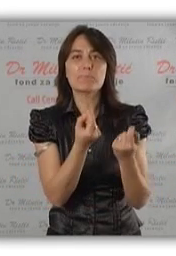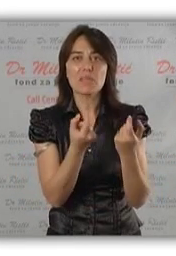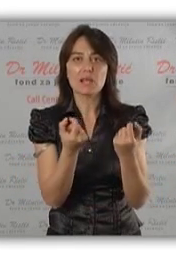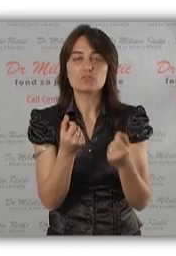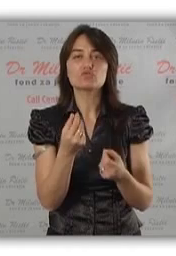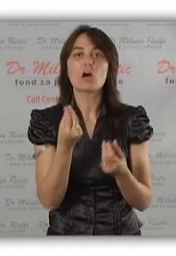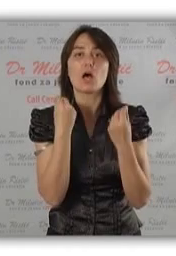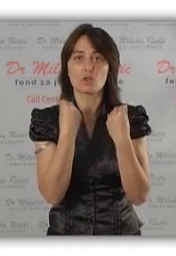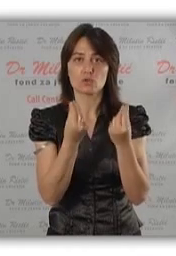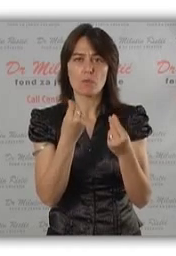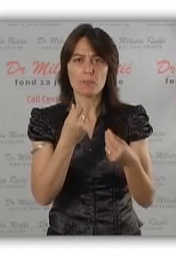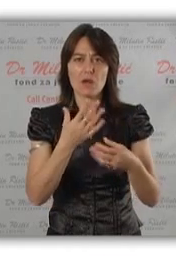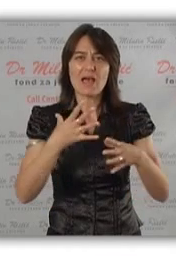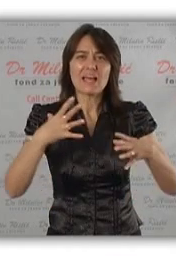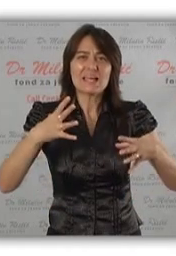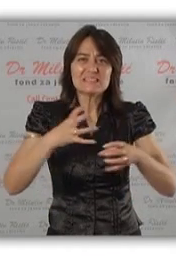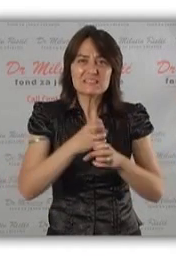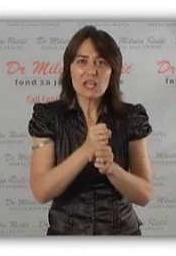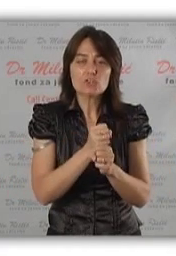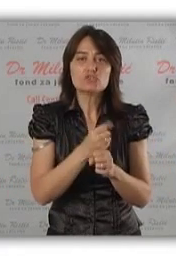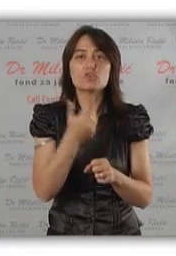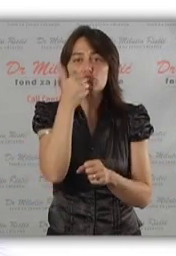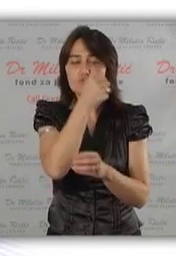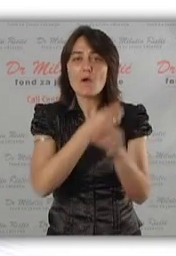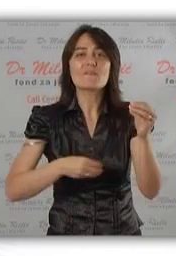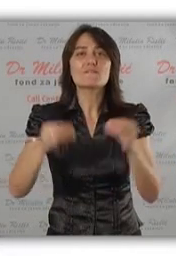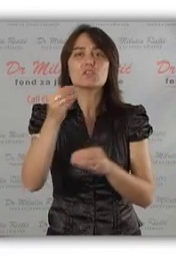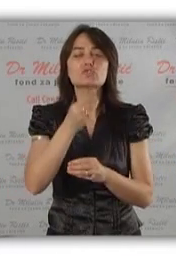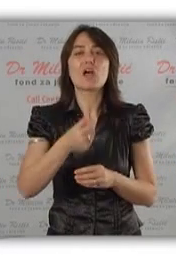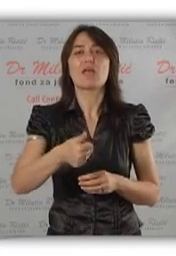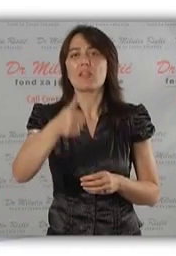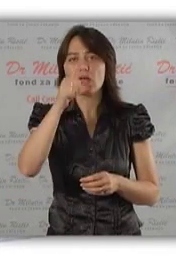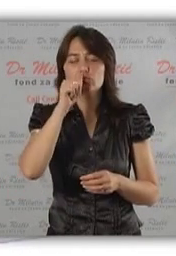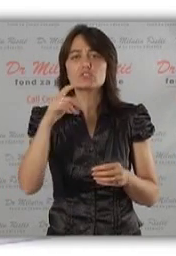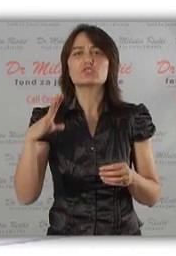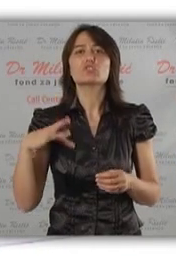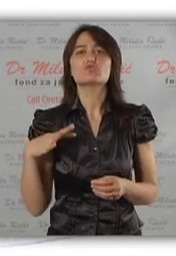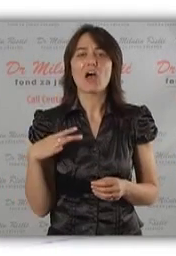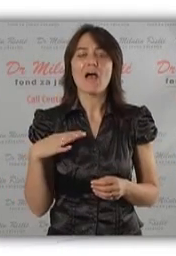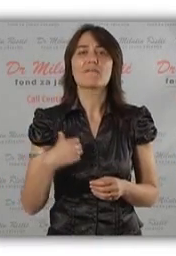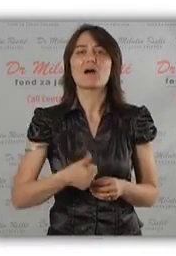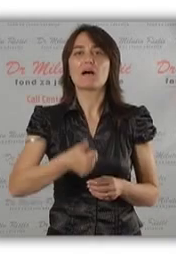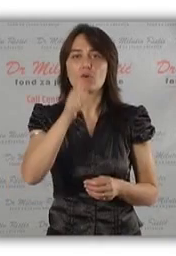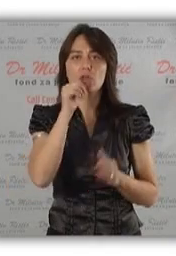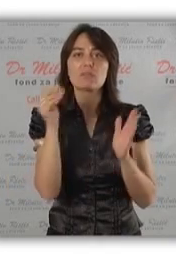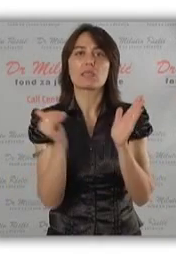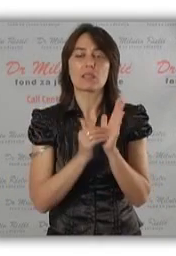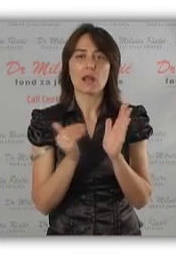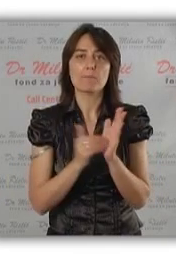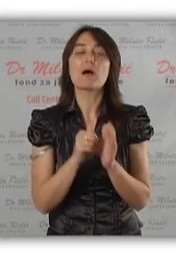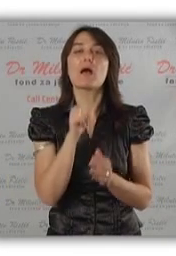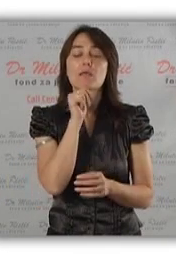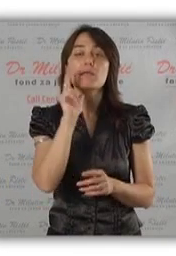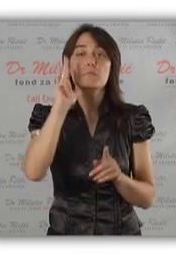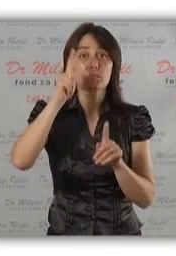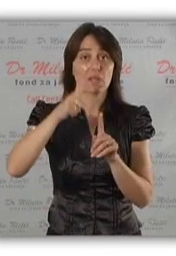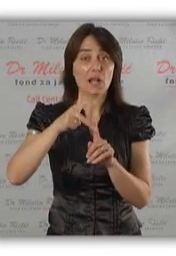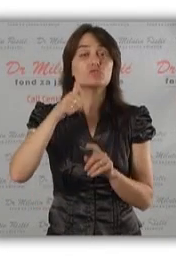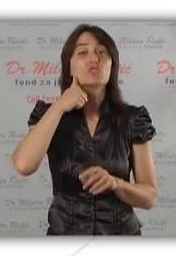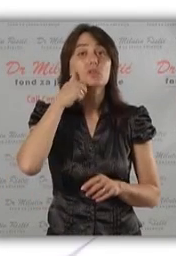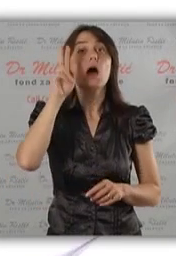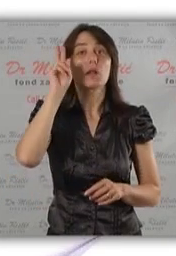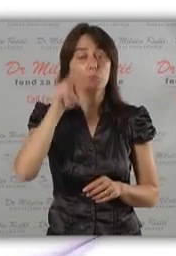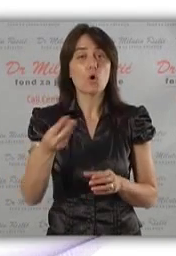od kostiju i pirinča i dobro proceđene, što više, znači, tečnosti, što više čajeva, što više vode